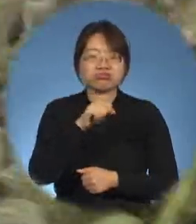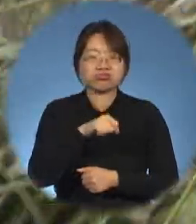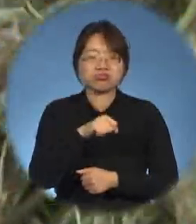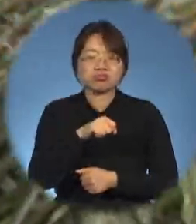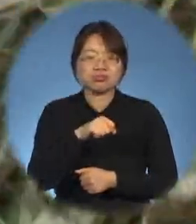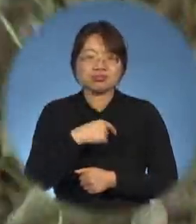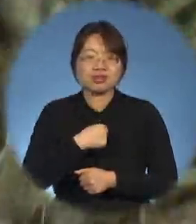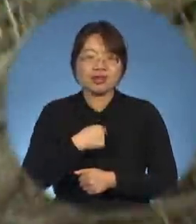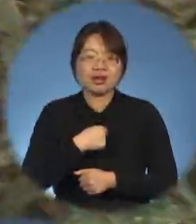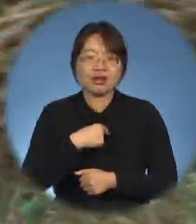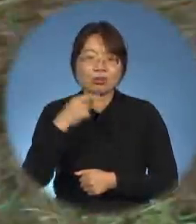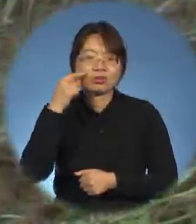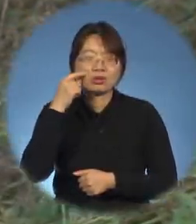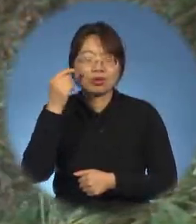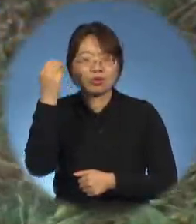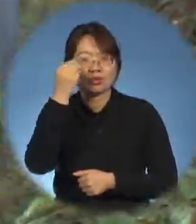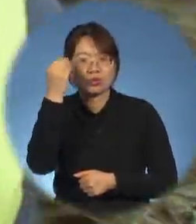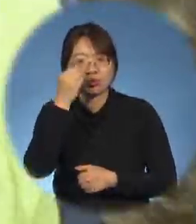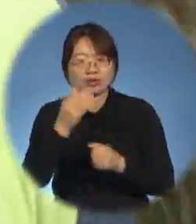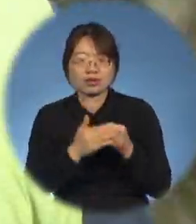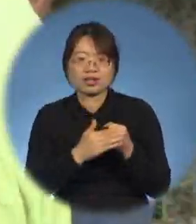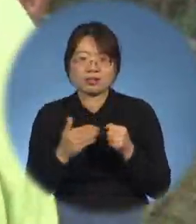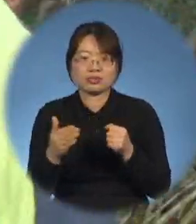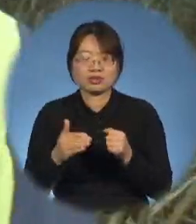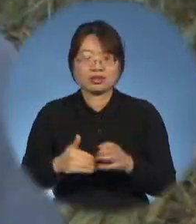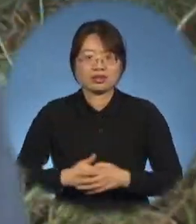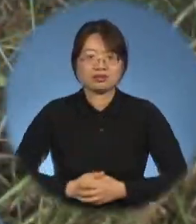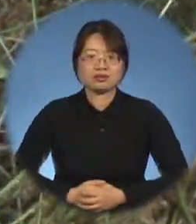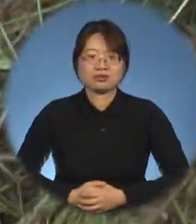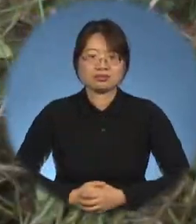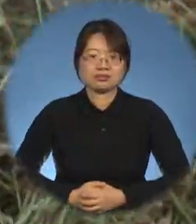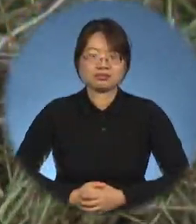무슨 으 너 뭐